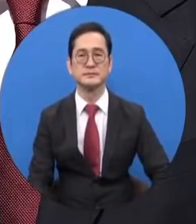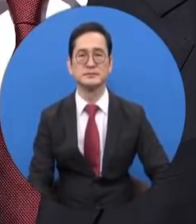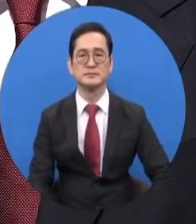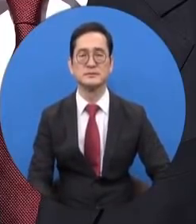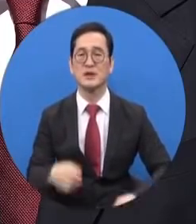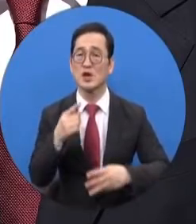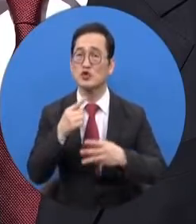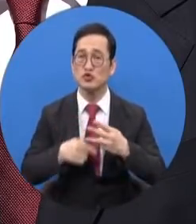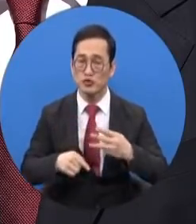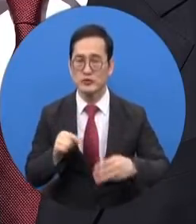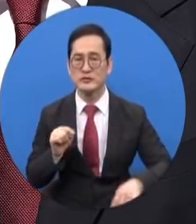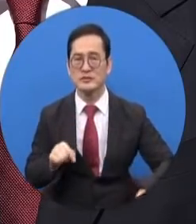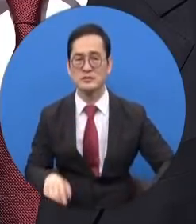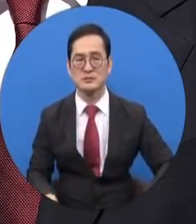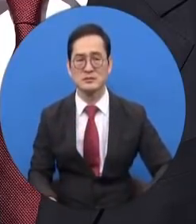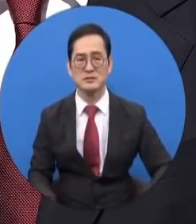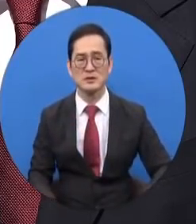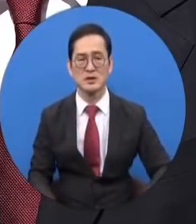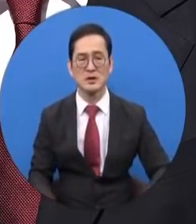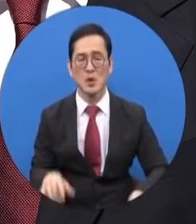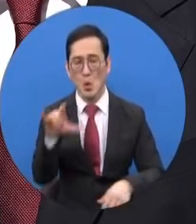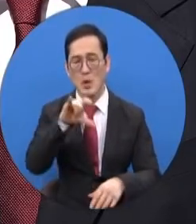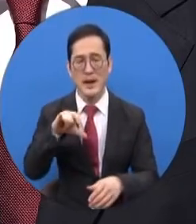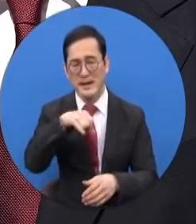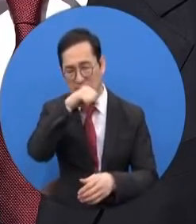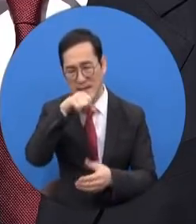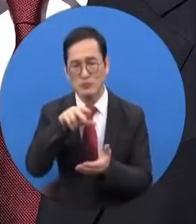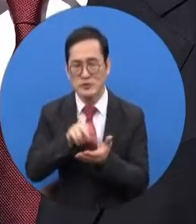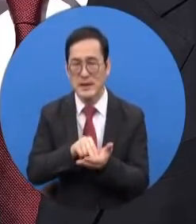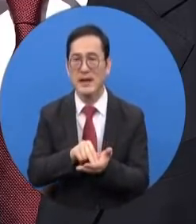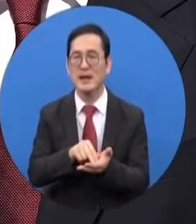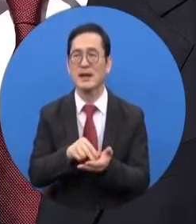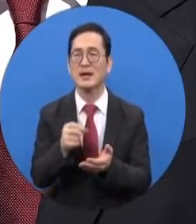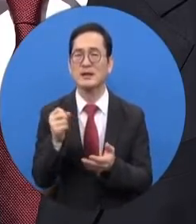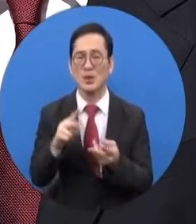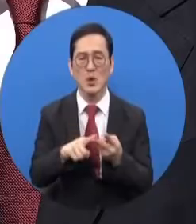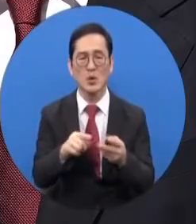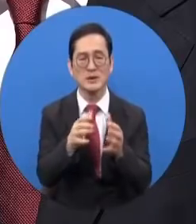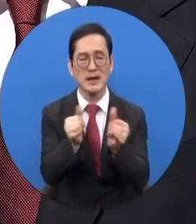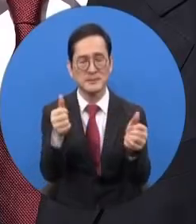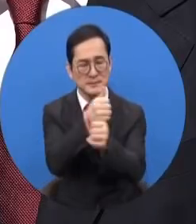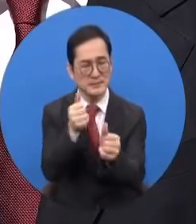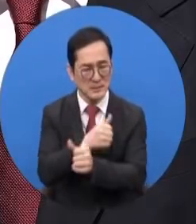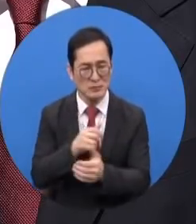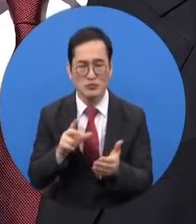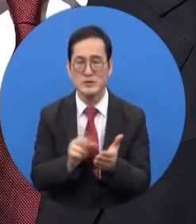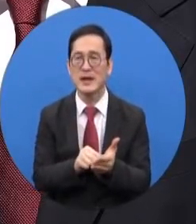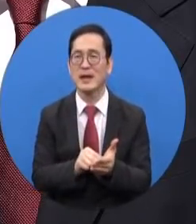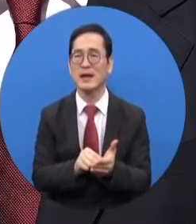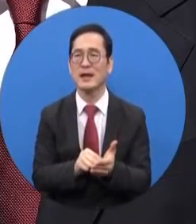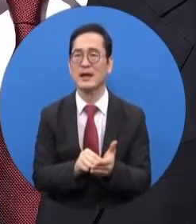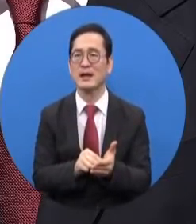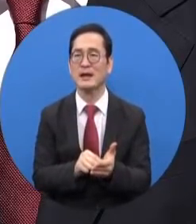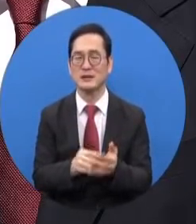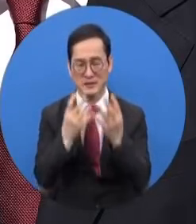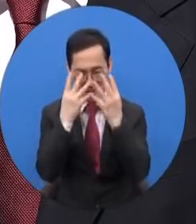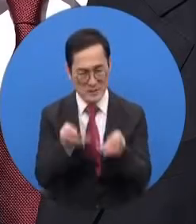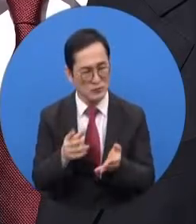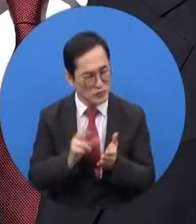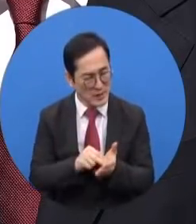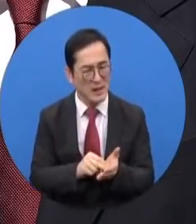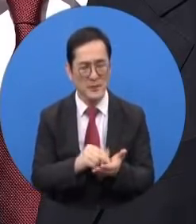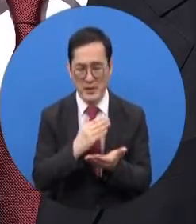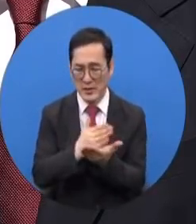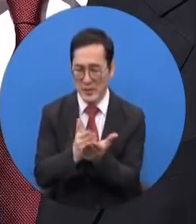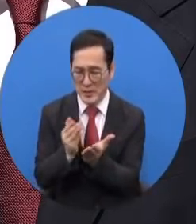코로나 추경 예산 편성, 청와대 이전, 인사 알박기 협조 등 폭넓게 국정 전반에 대해서 의논해야 된다.